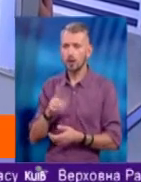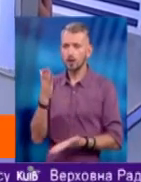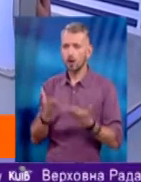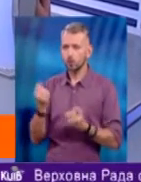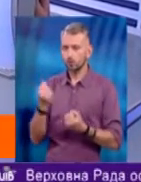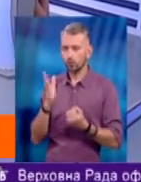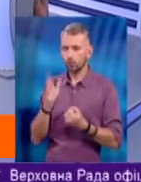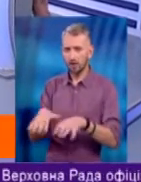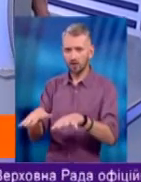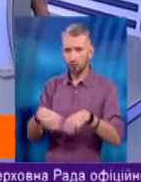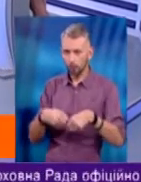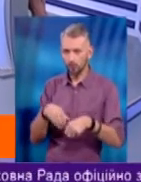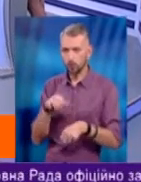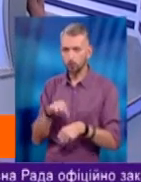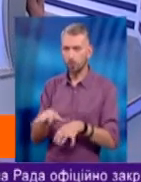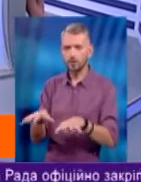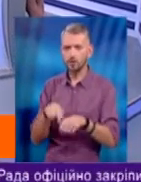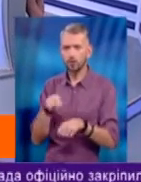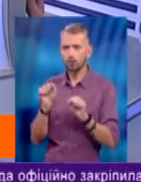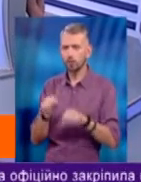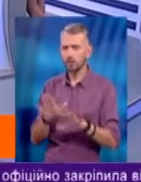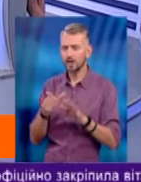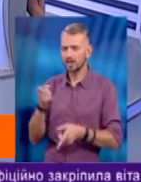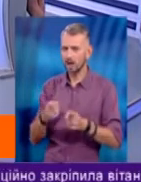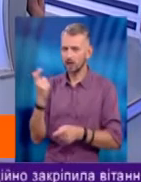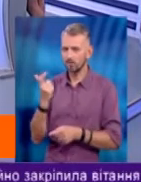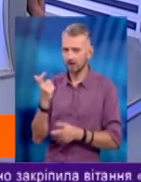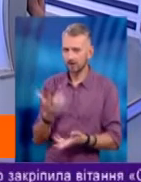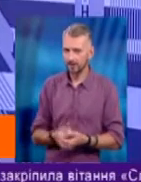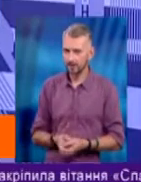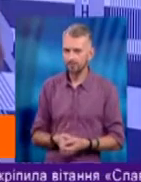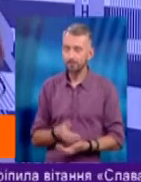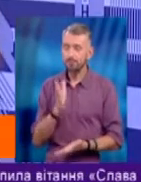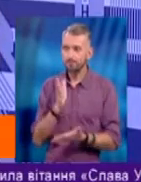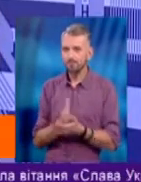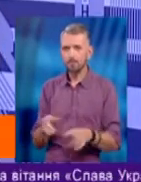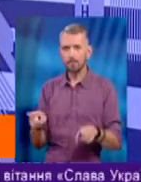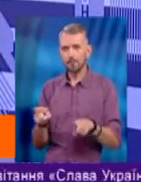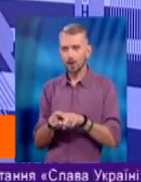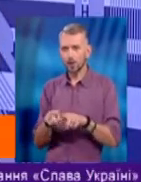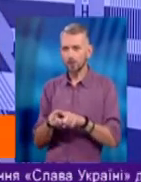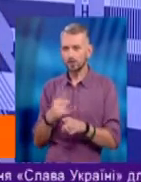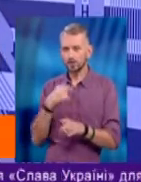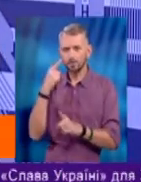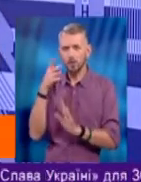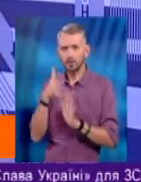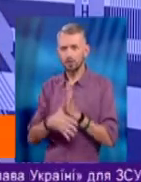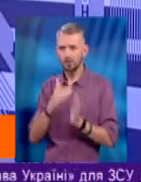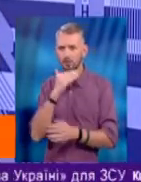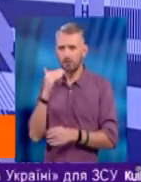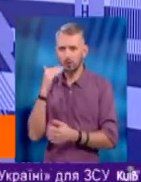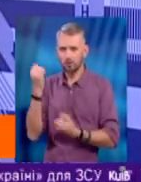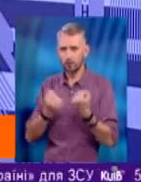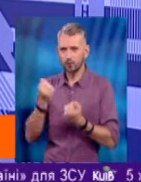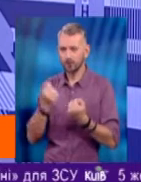буде конфісковано, то забрати його зможе тільки реальний власник. Є такі у нас, ми розуміємо, чимало